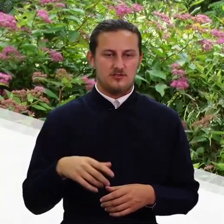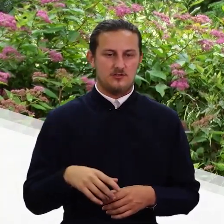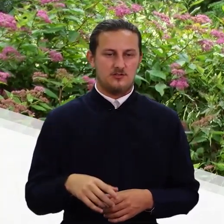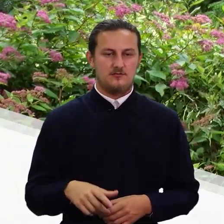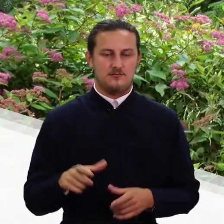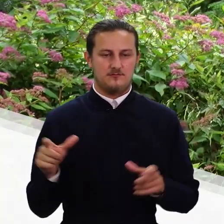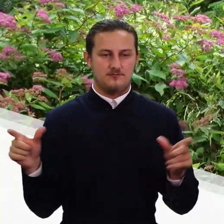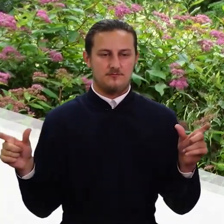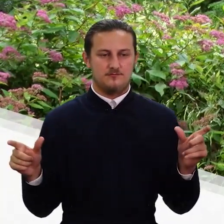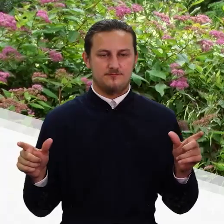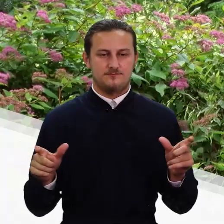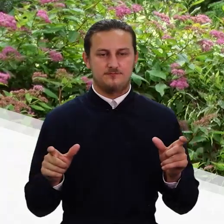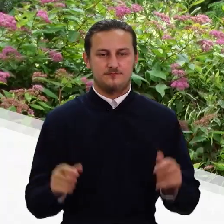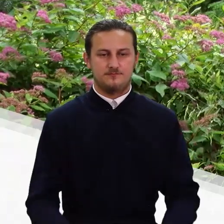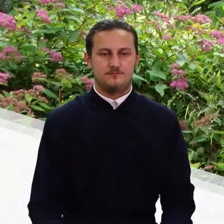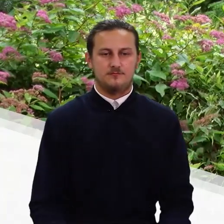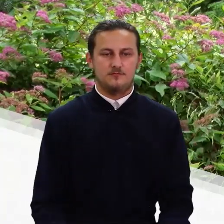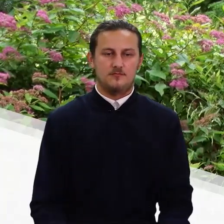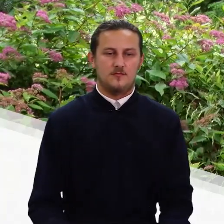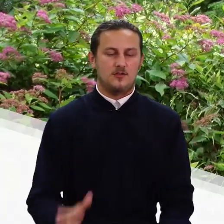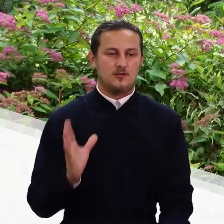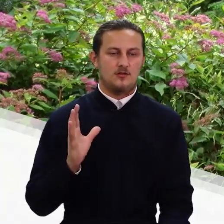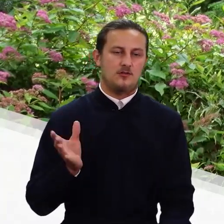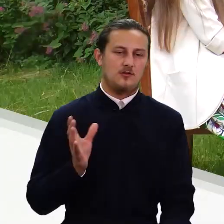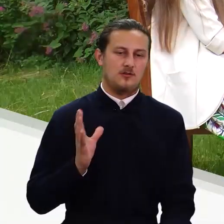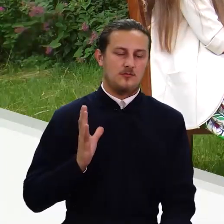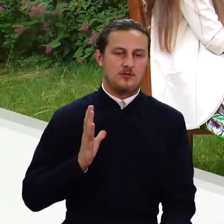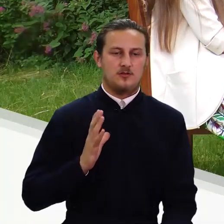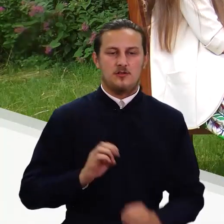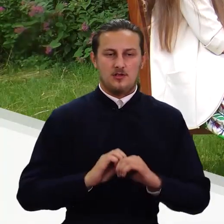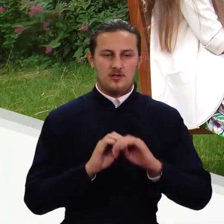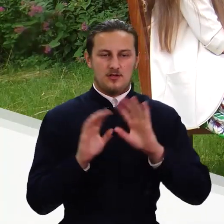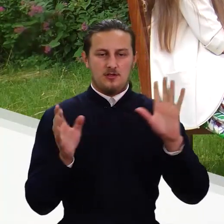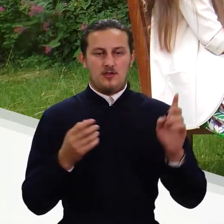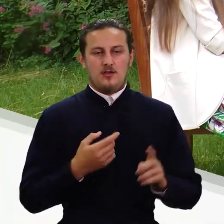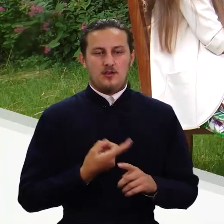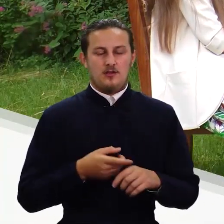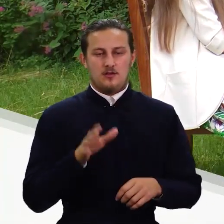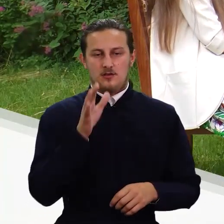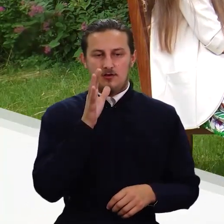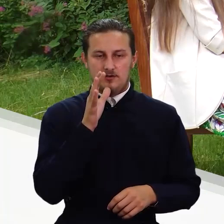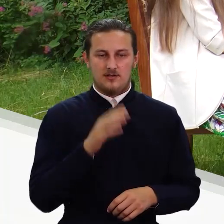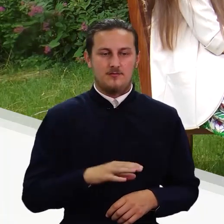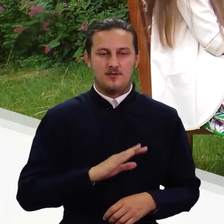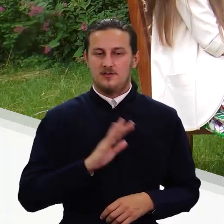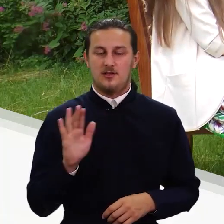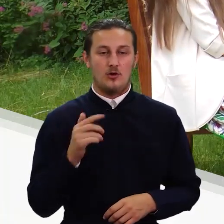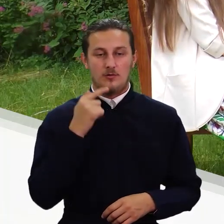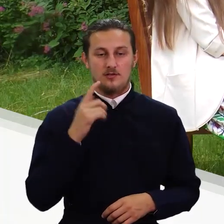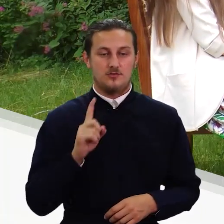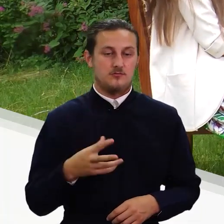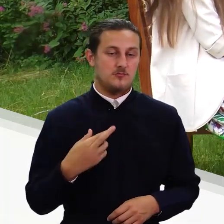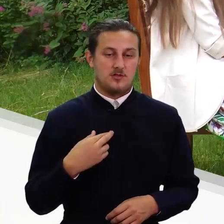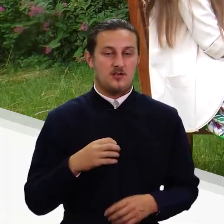яких сповідав отець Василій Пронін. Вони ж були святими свого часу, але, повторюся, вони ніколи нікому не казали, що вони святі. Але люди